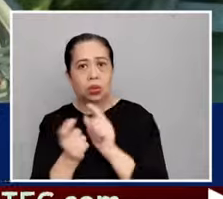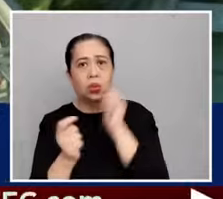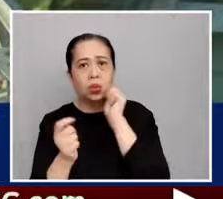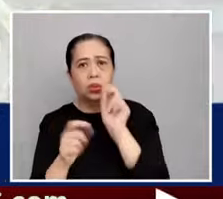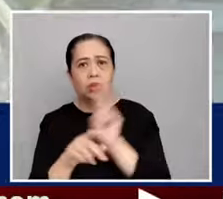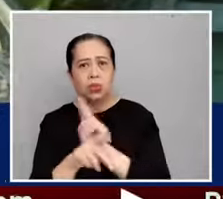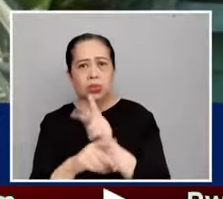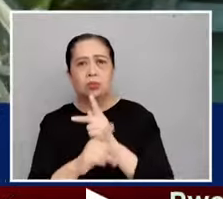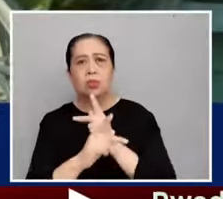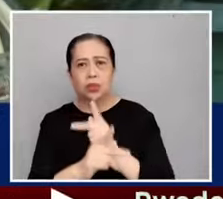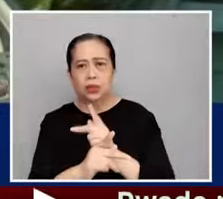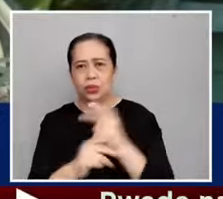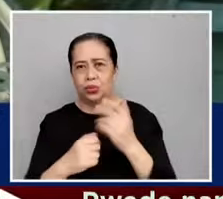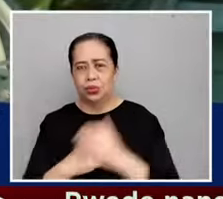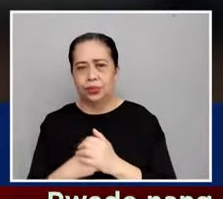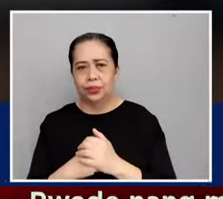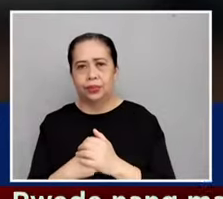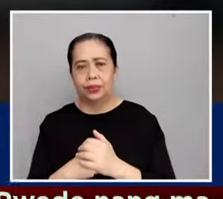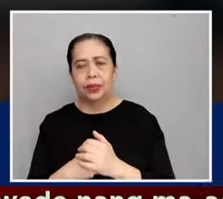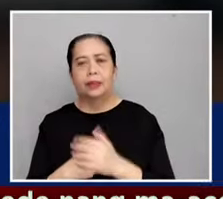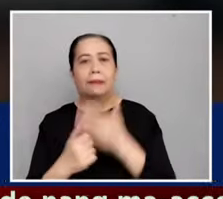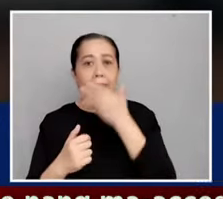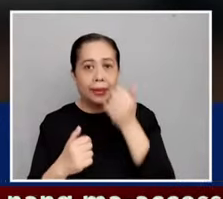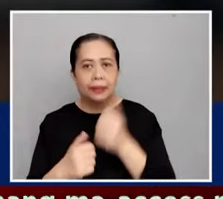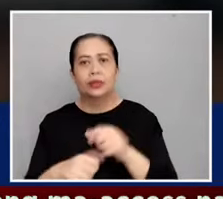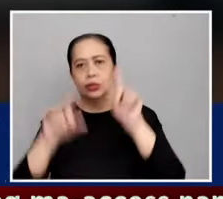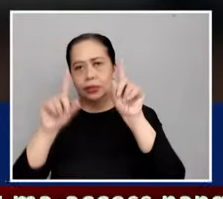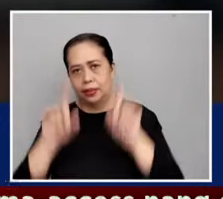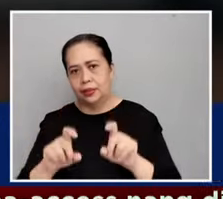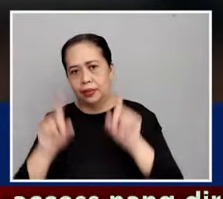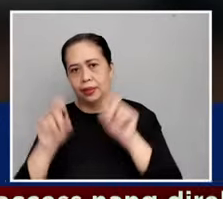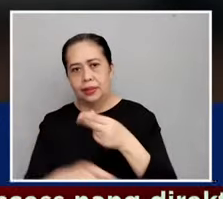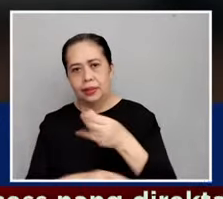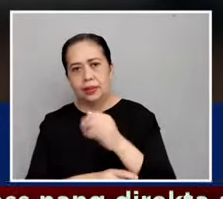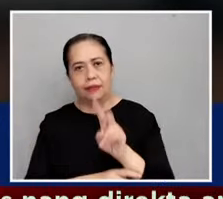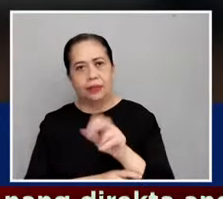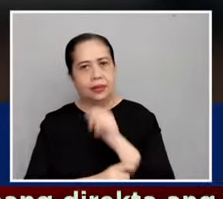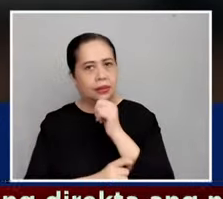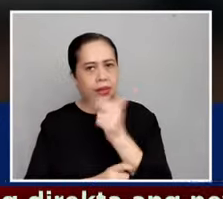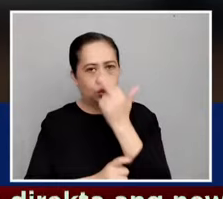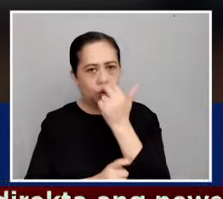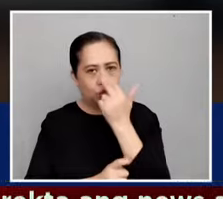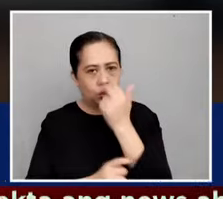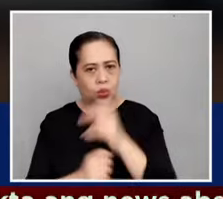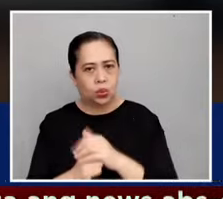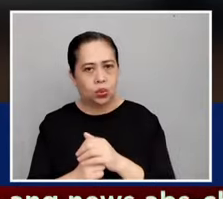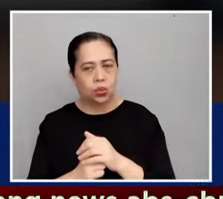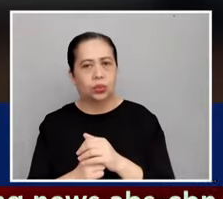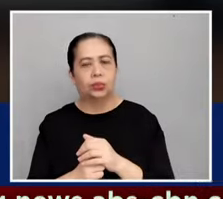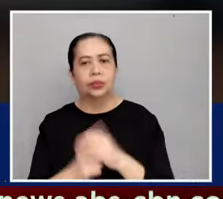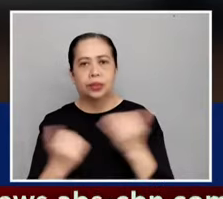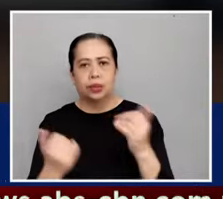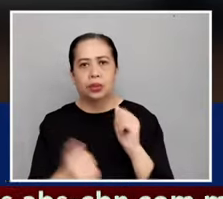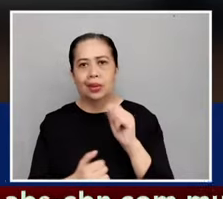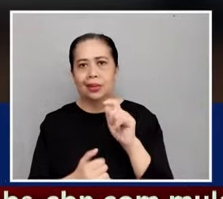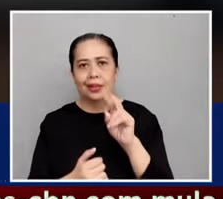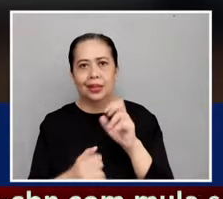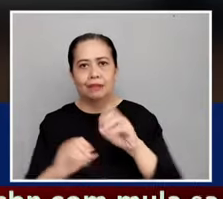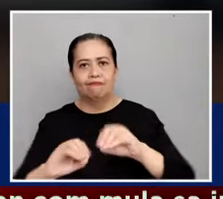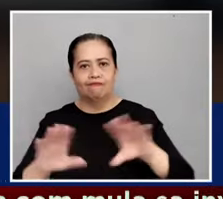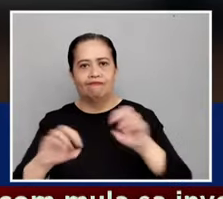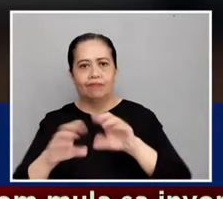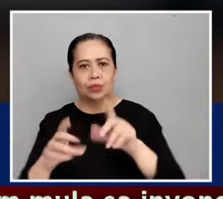protection. Get tested. HIV is not a joke. Ngayon, aktibo siya sa social media